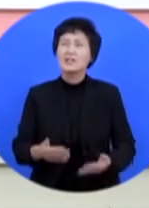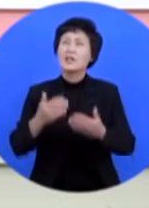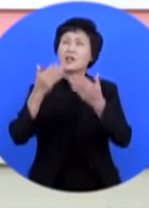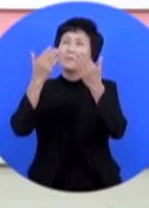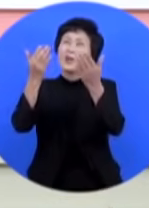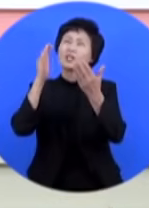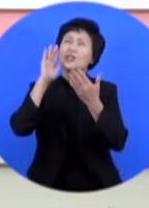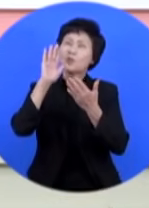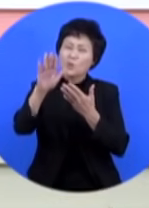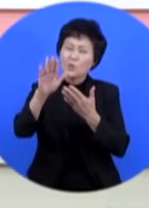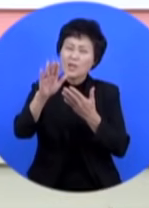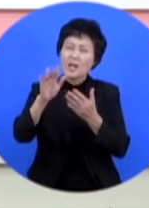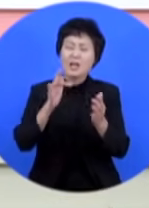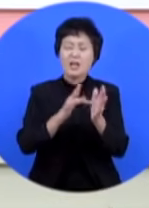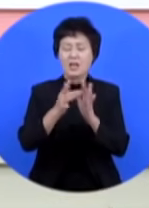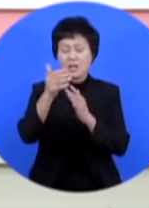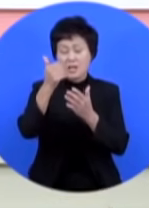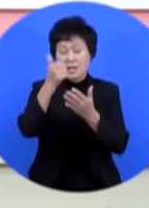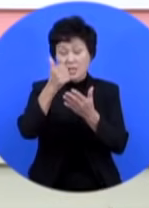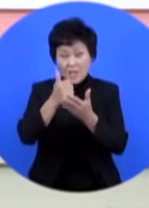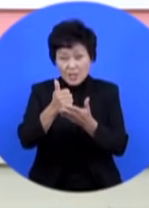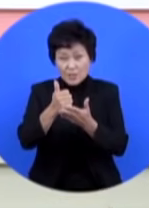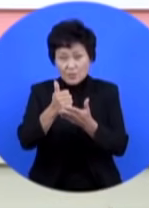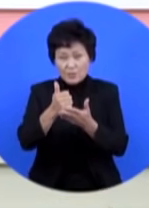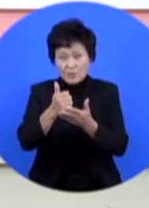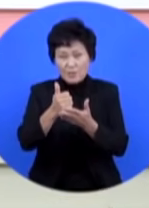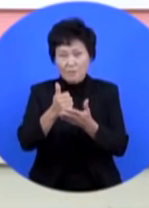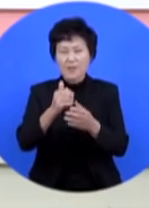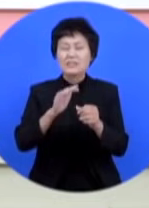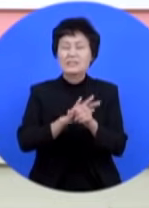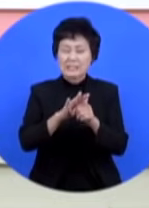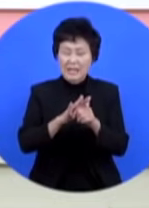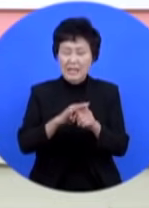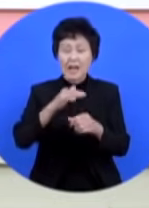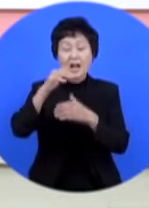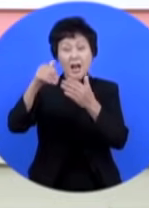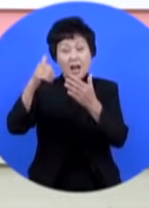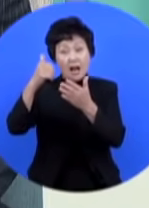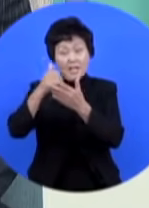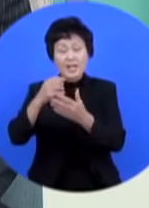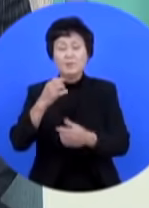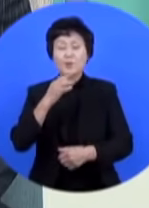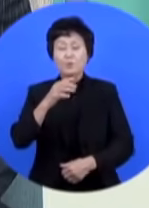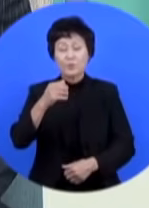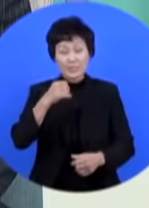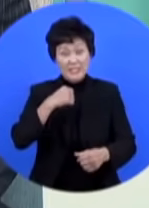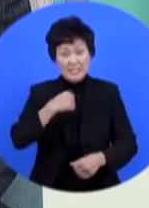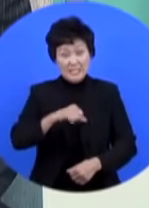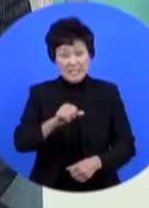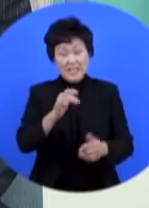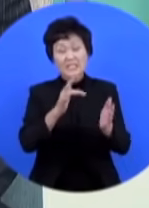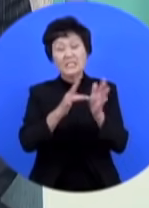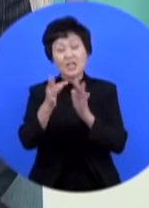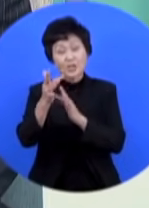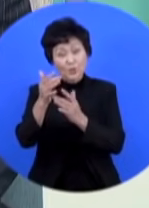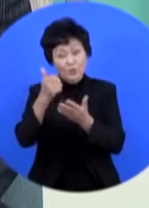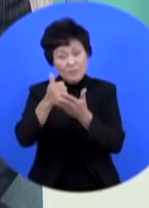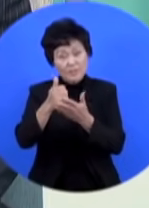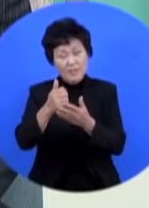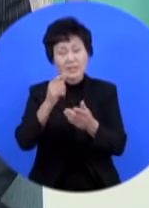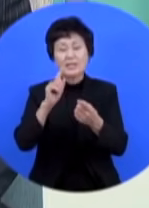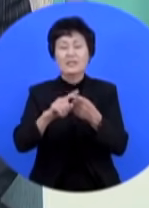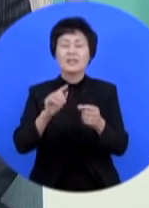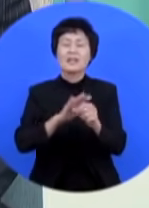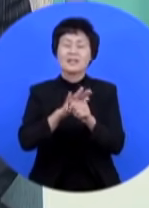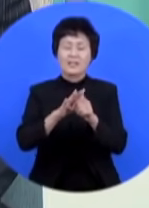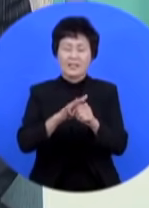의미를 제가 깨닫게 되었습니다. 예. 어떤 사람은 저에게 그런